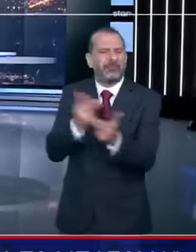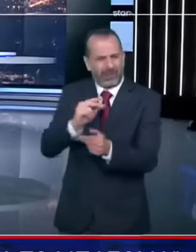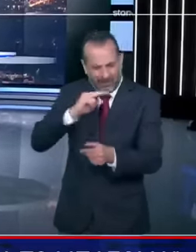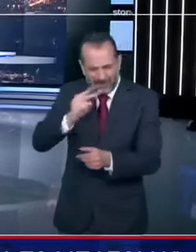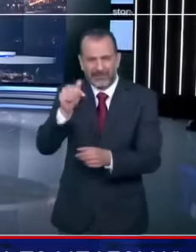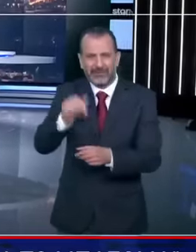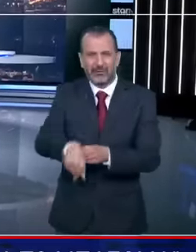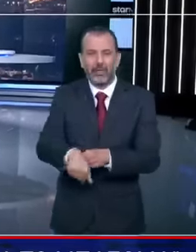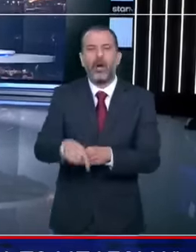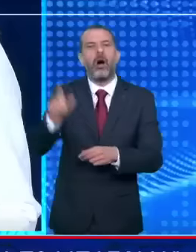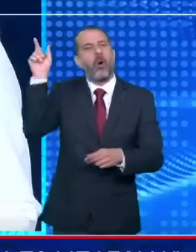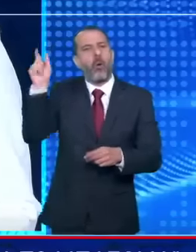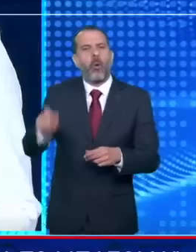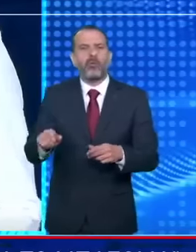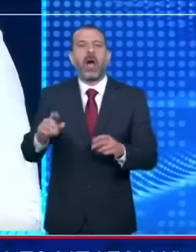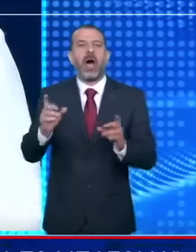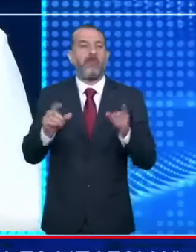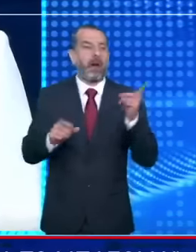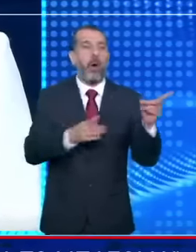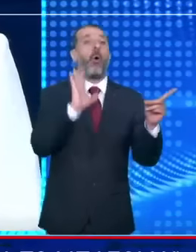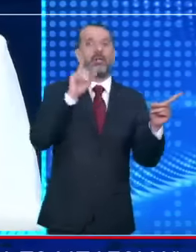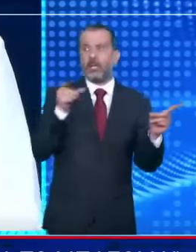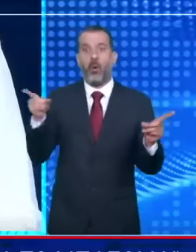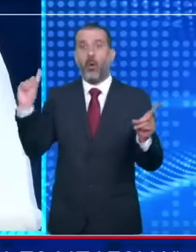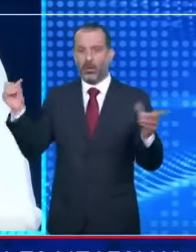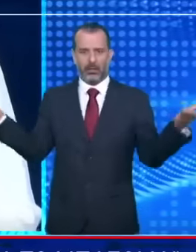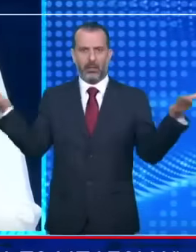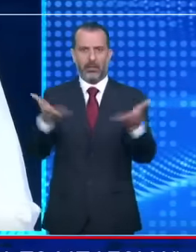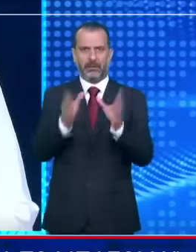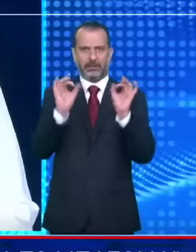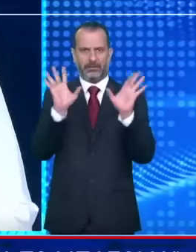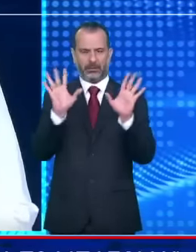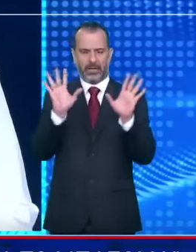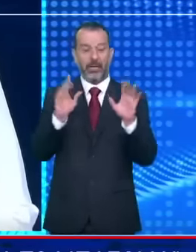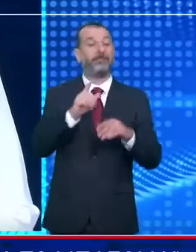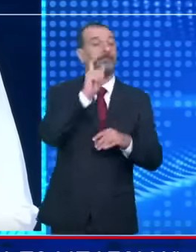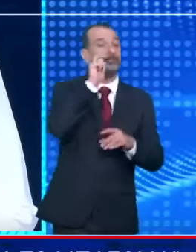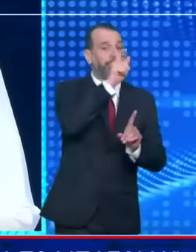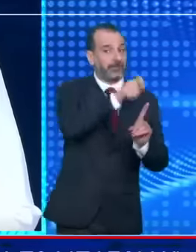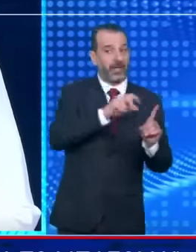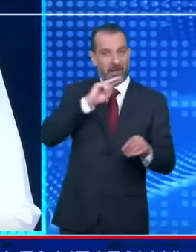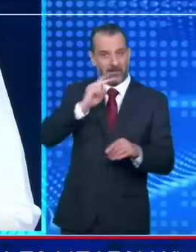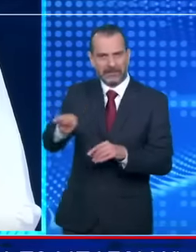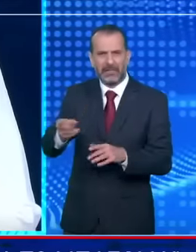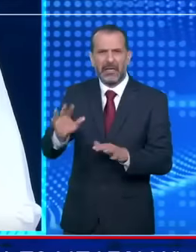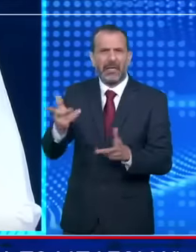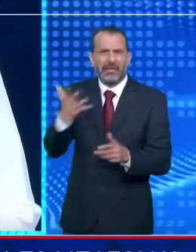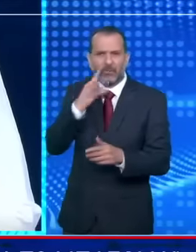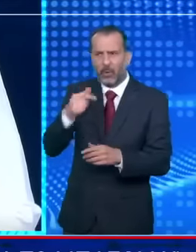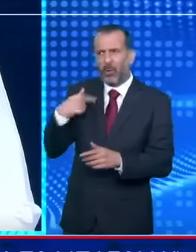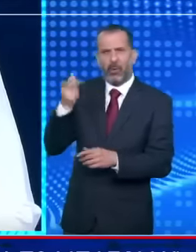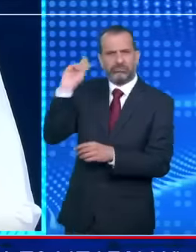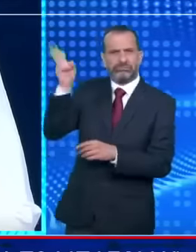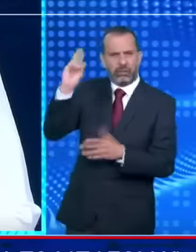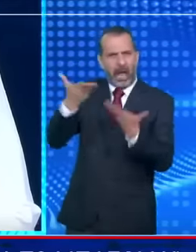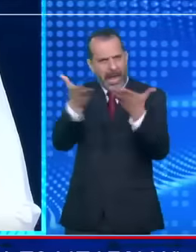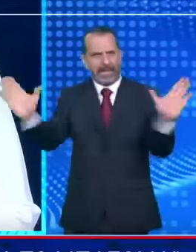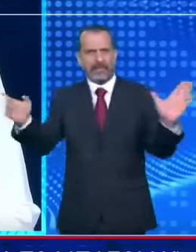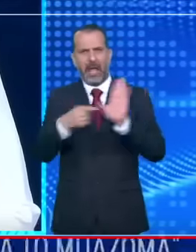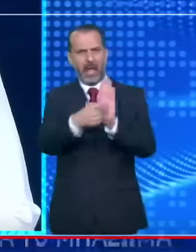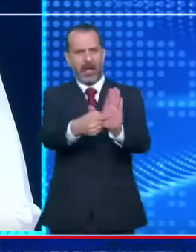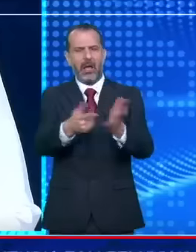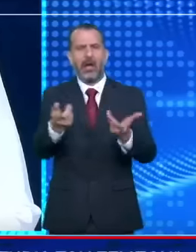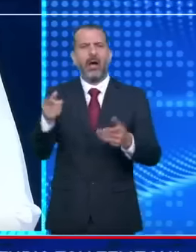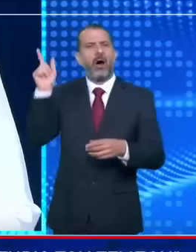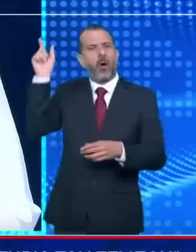απαντήσει? Δεν θα καταθέσει ποτέ κανείς τίποτα. Τι τον εμποδίζει να απαντήσει στις κατηγορίες που έχουμε παρουσιάσει δημόσια?